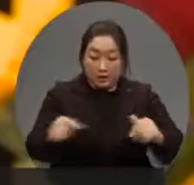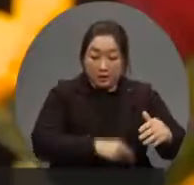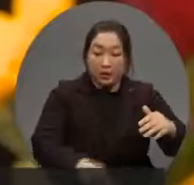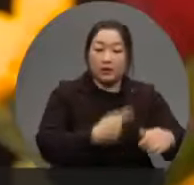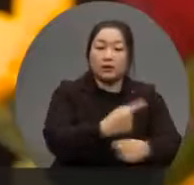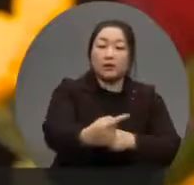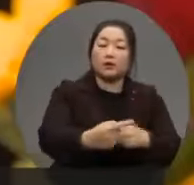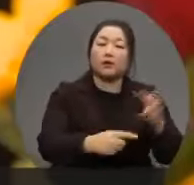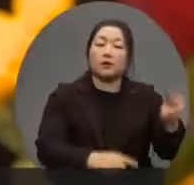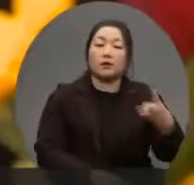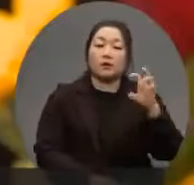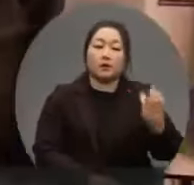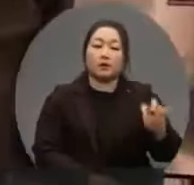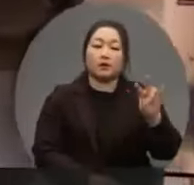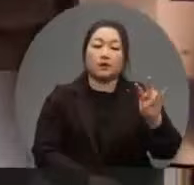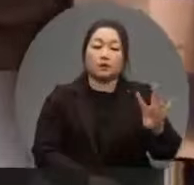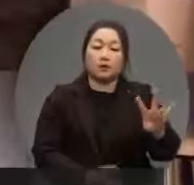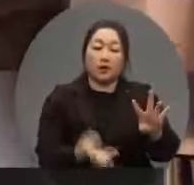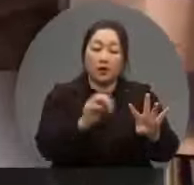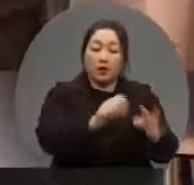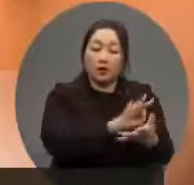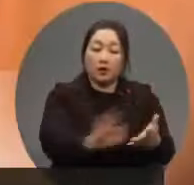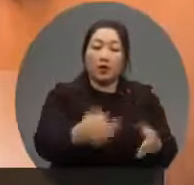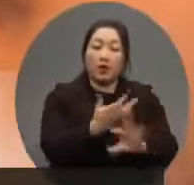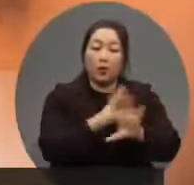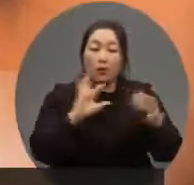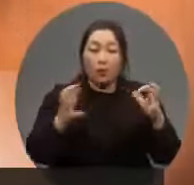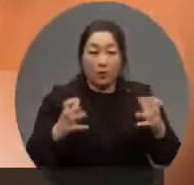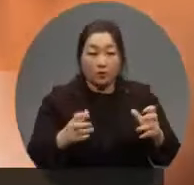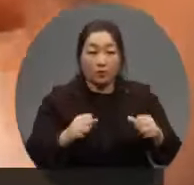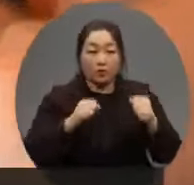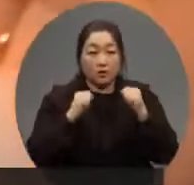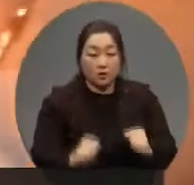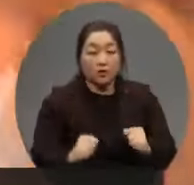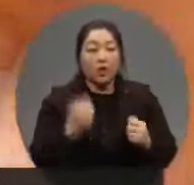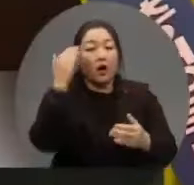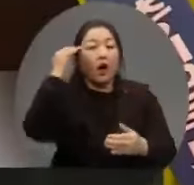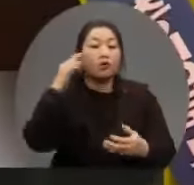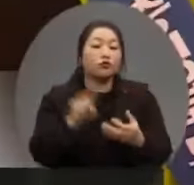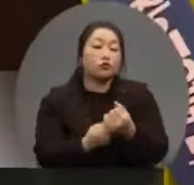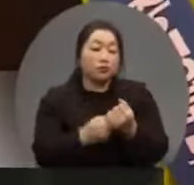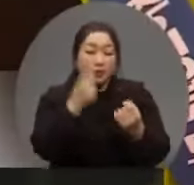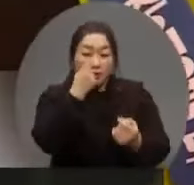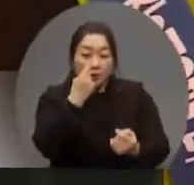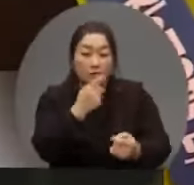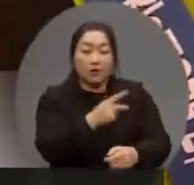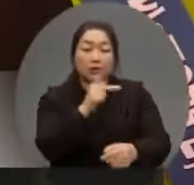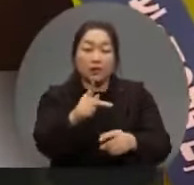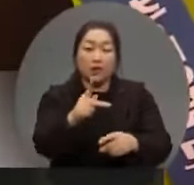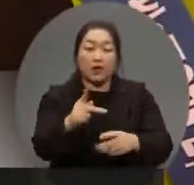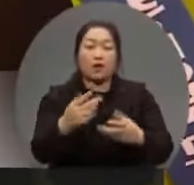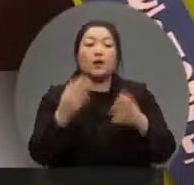내년까지 324억 원을 들여 외국인들이 머물며 한국의 미용을 배우는 오송